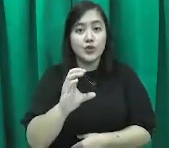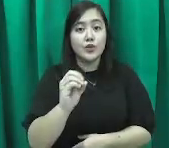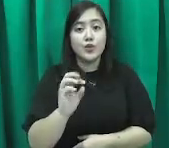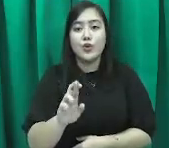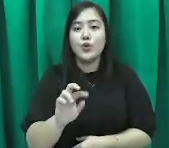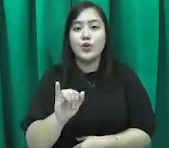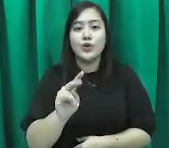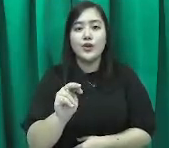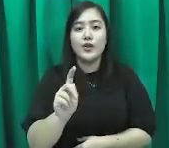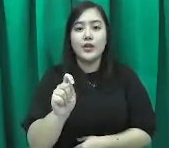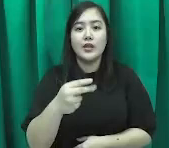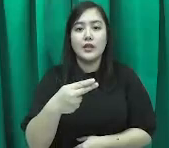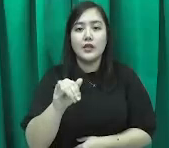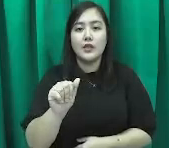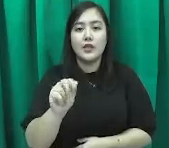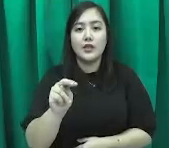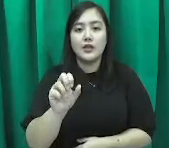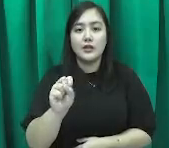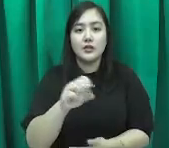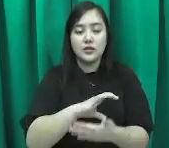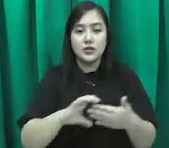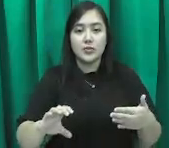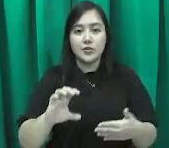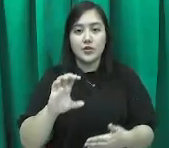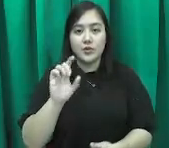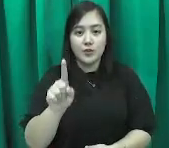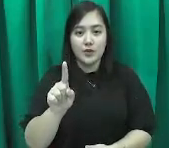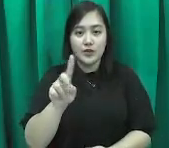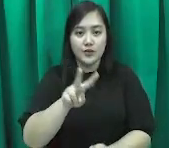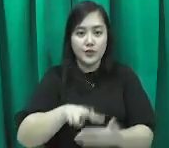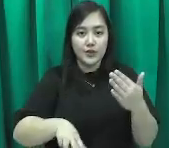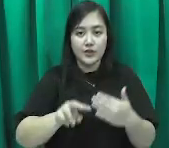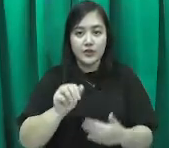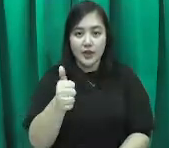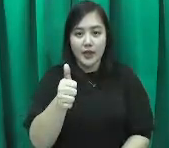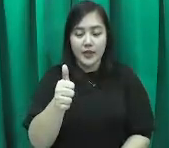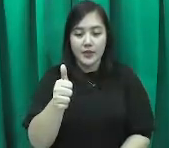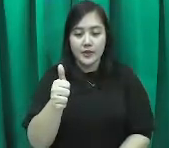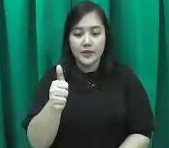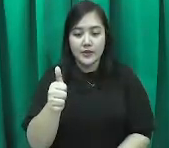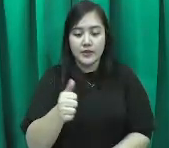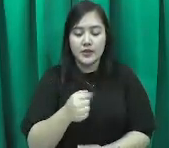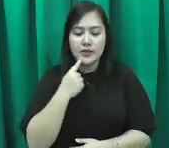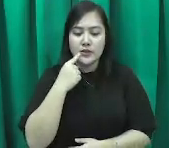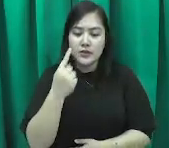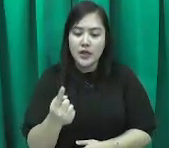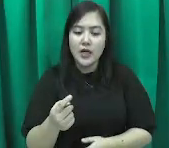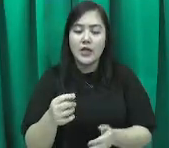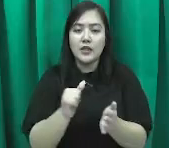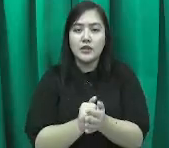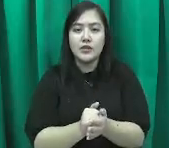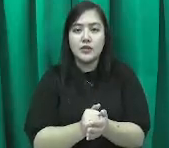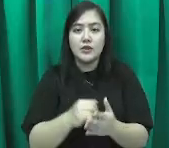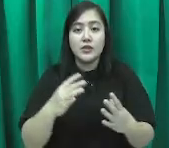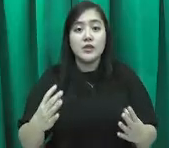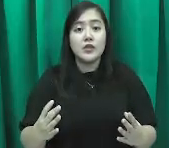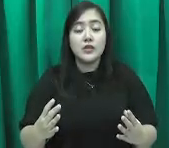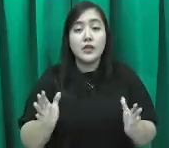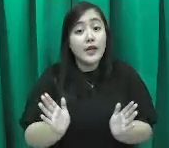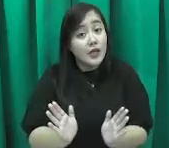Christ, that ye all speak the same thing, and that there be